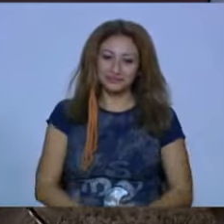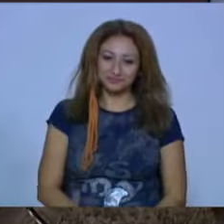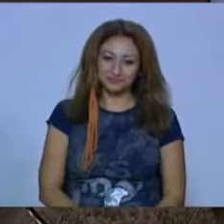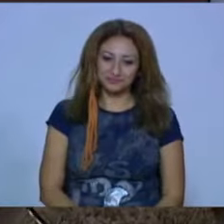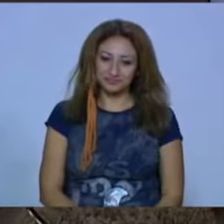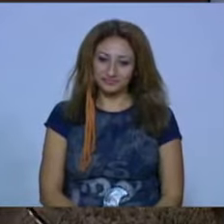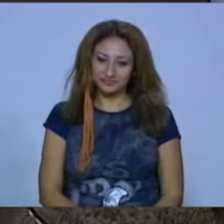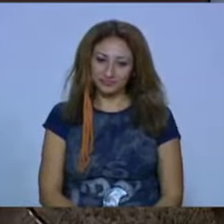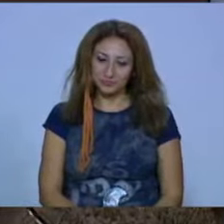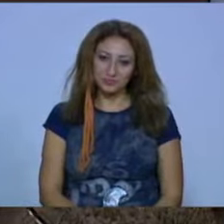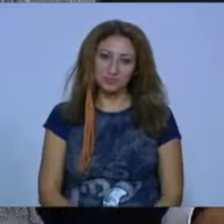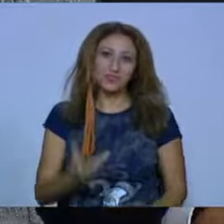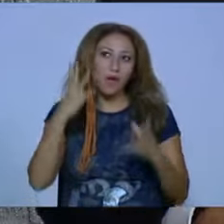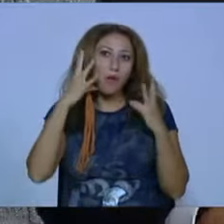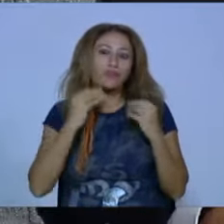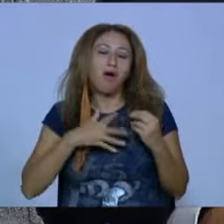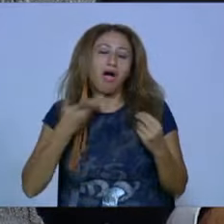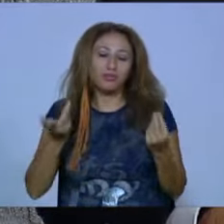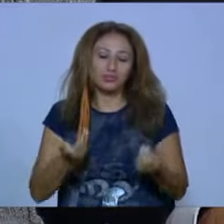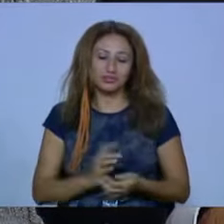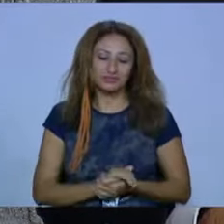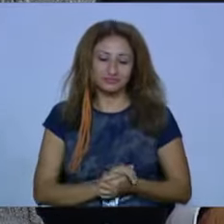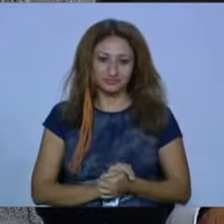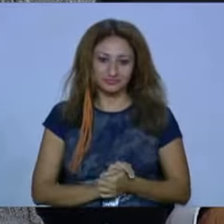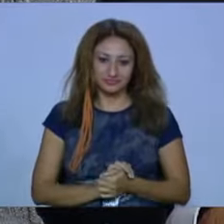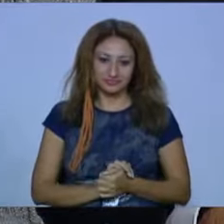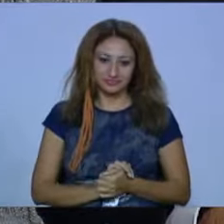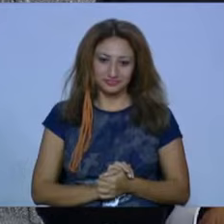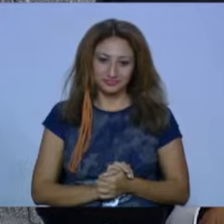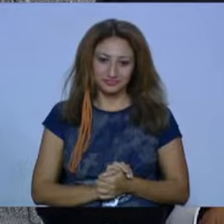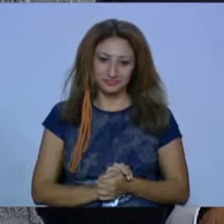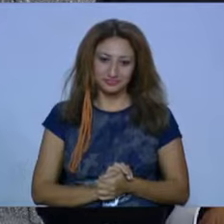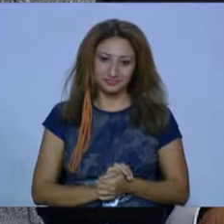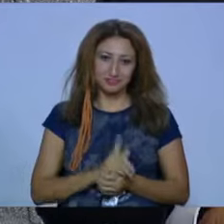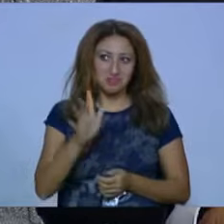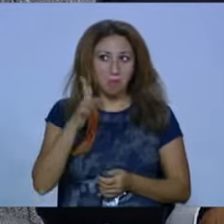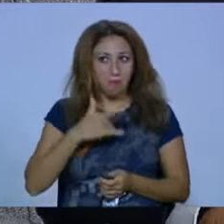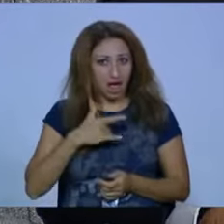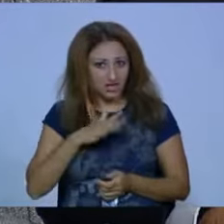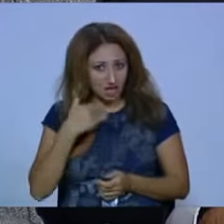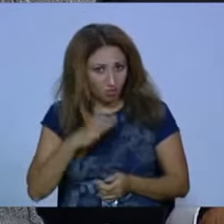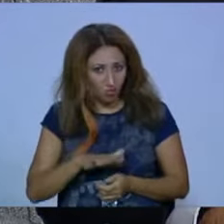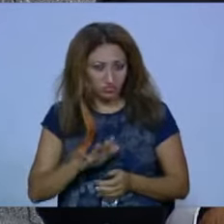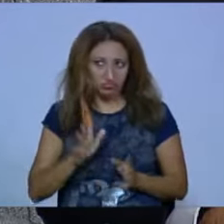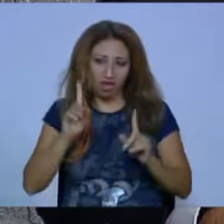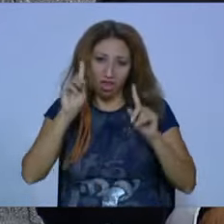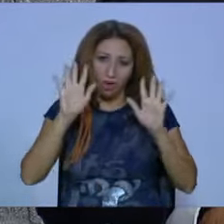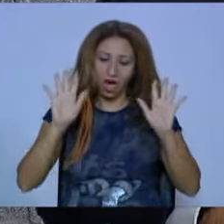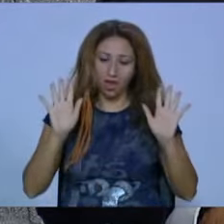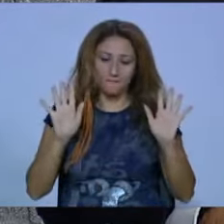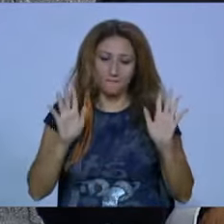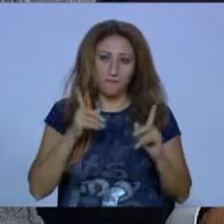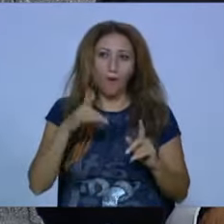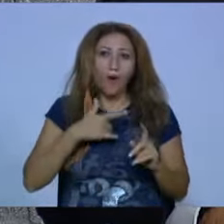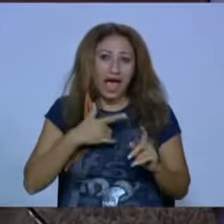بالفتره يعني اللي هو عايشها يعني. سبحان الله برضو مش عايزين نقول انه كان حاسس، لكن يعني كان عنده احساس طول